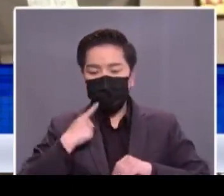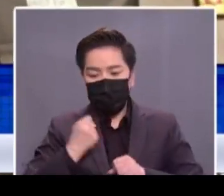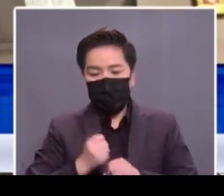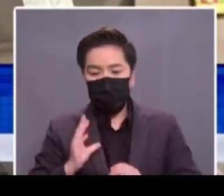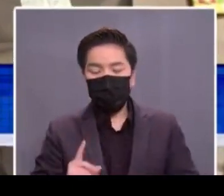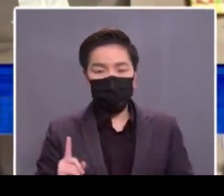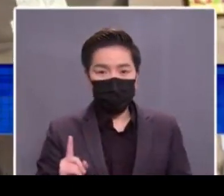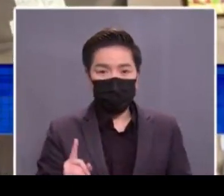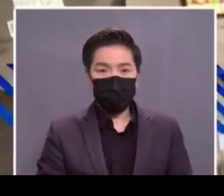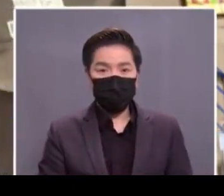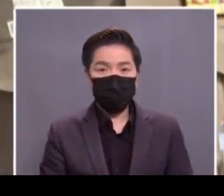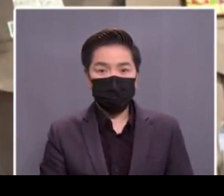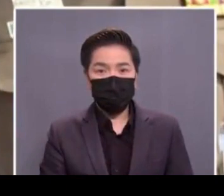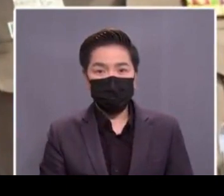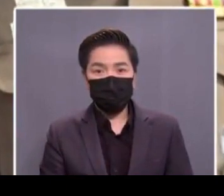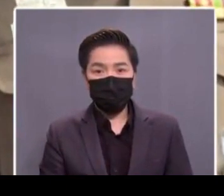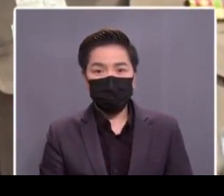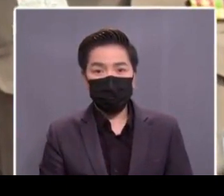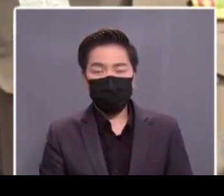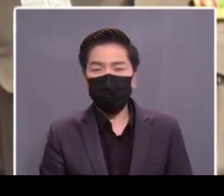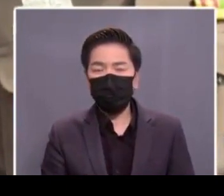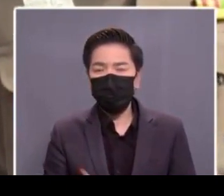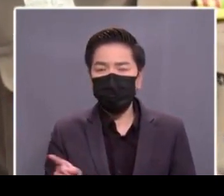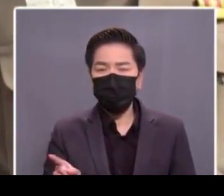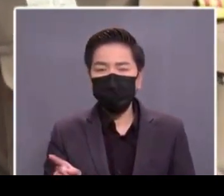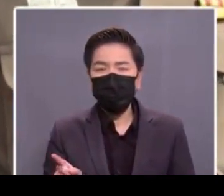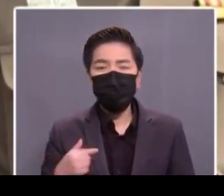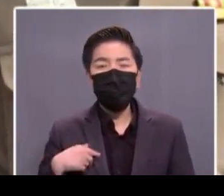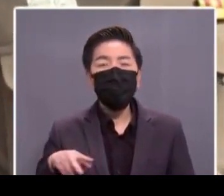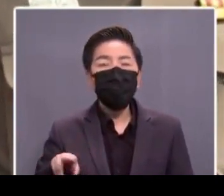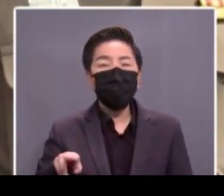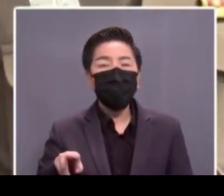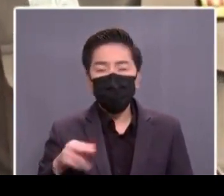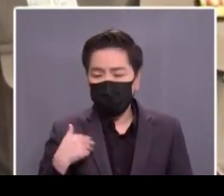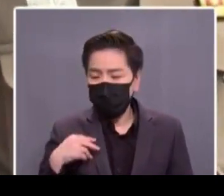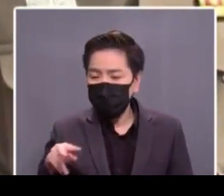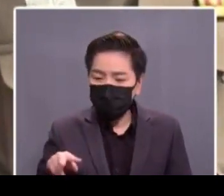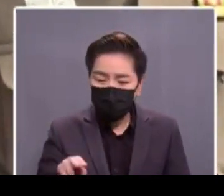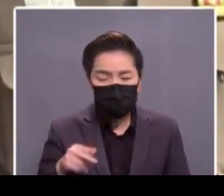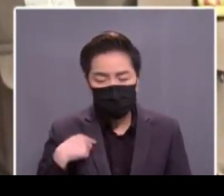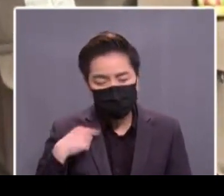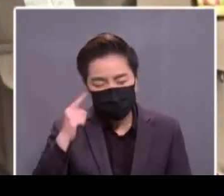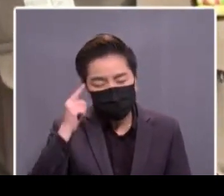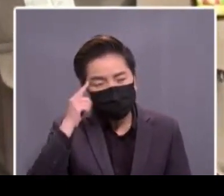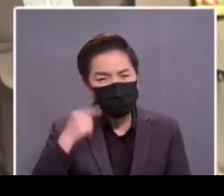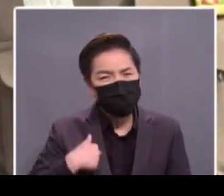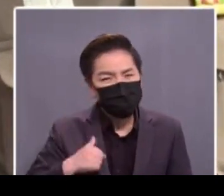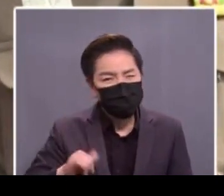าจะไปแต่งงาน เขาก็เพิ่งมีแฟนนะอันนี้ก็ไม่แน่ใจ